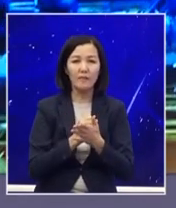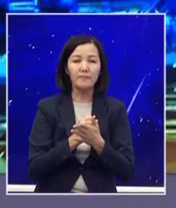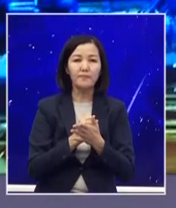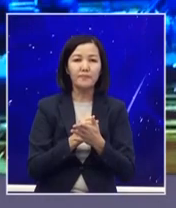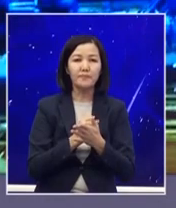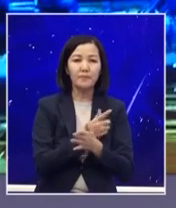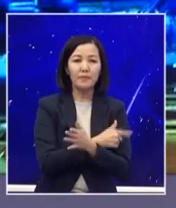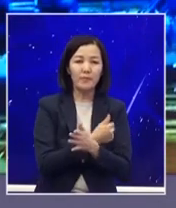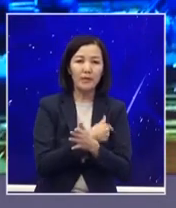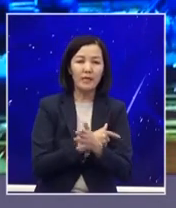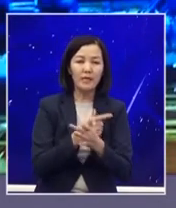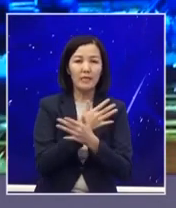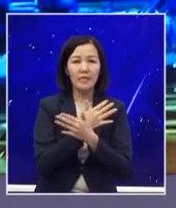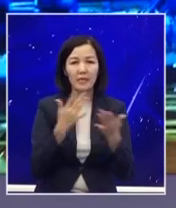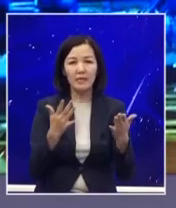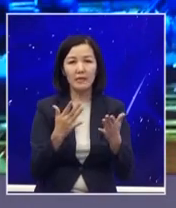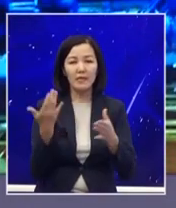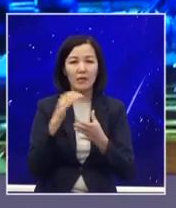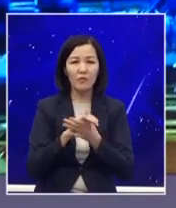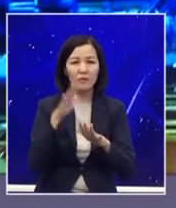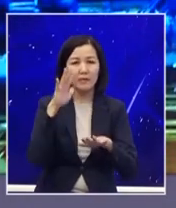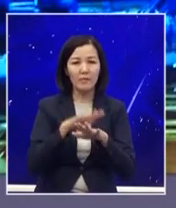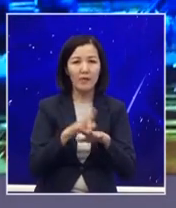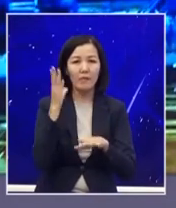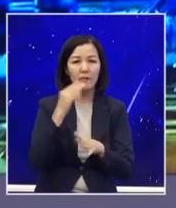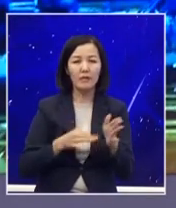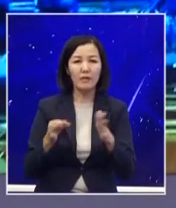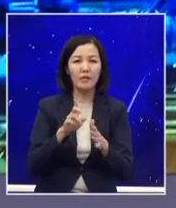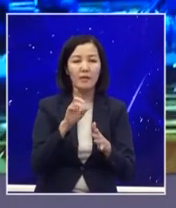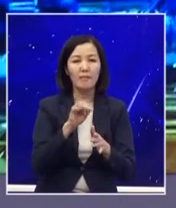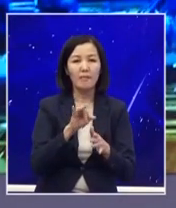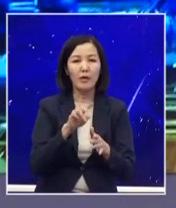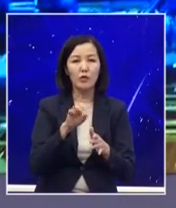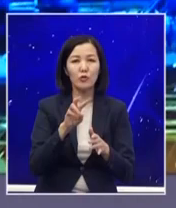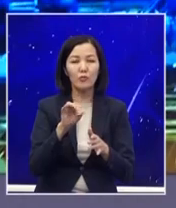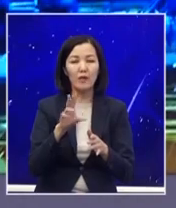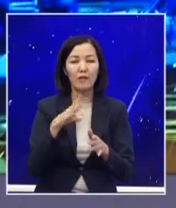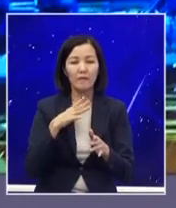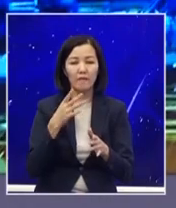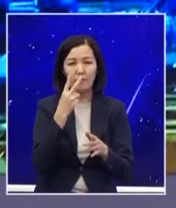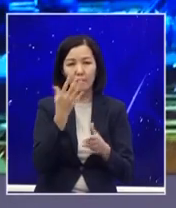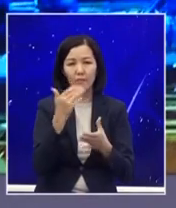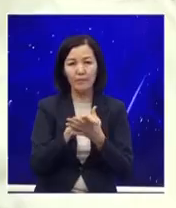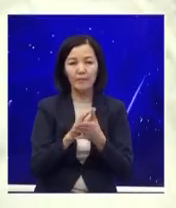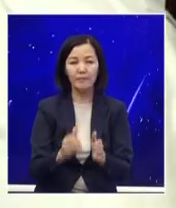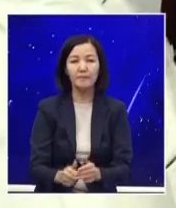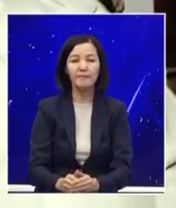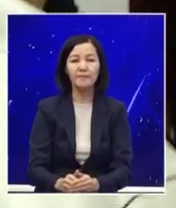С запасами медсредств ознакомился заместитель акима Алматинской области Батыржан Байжуманов.